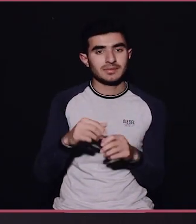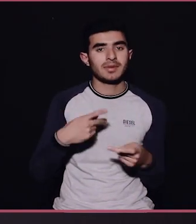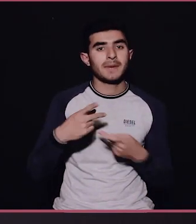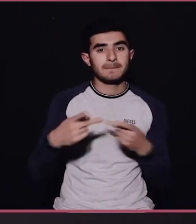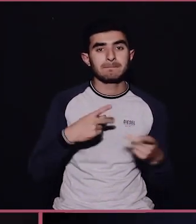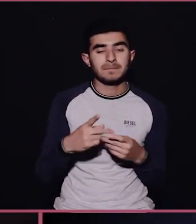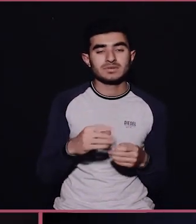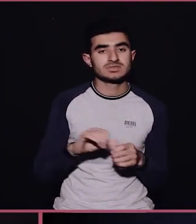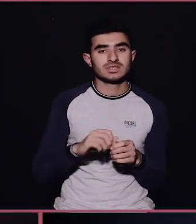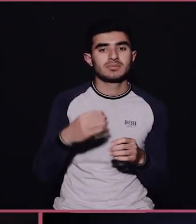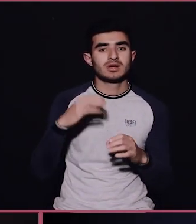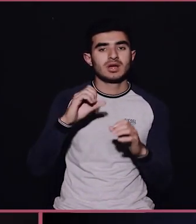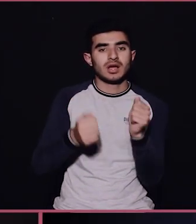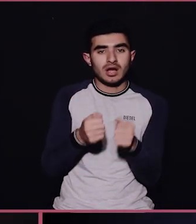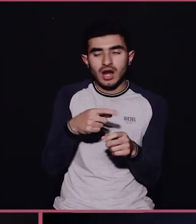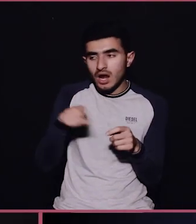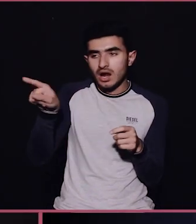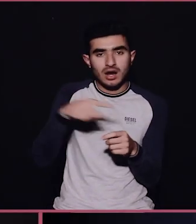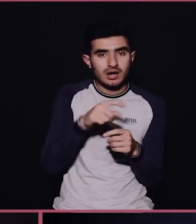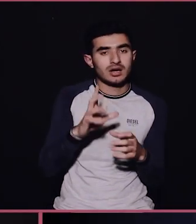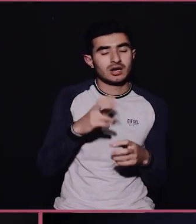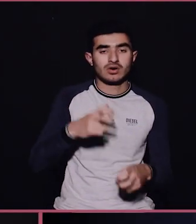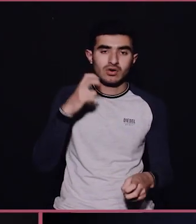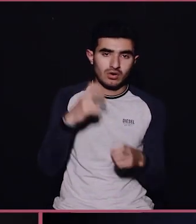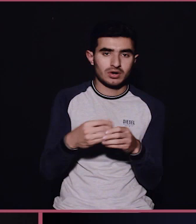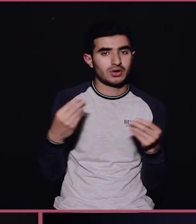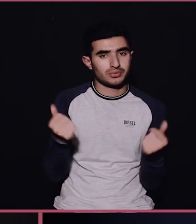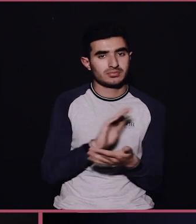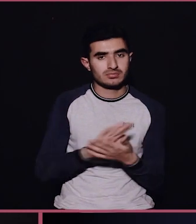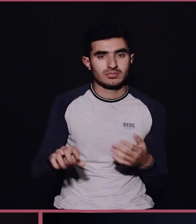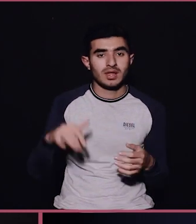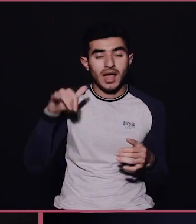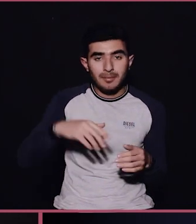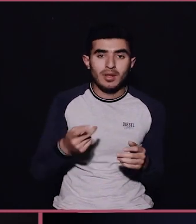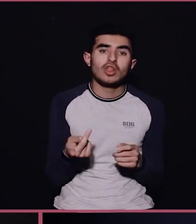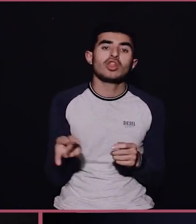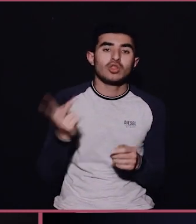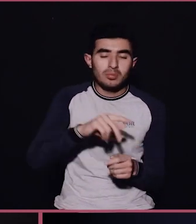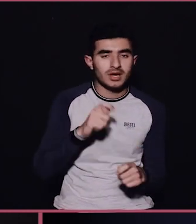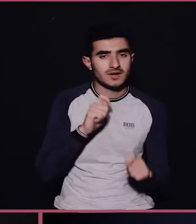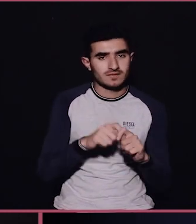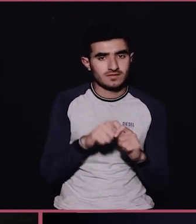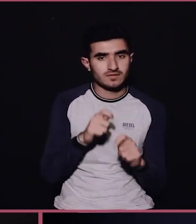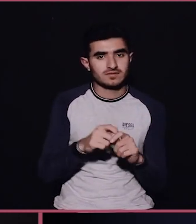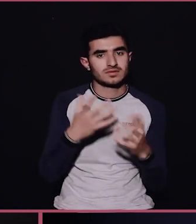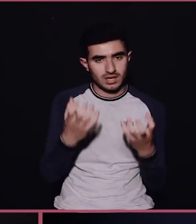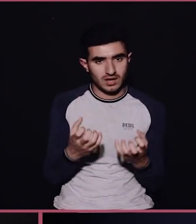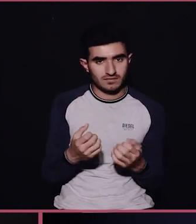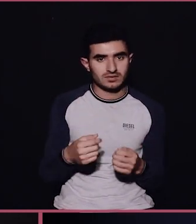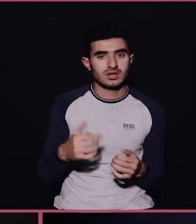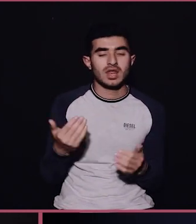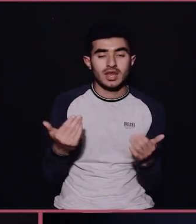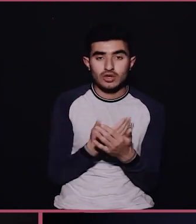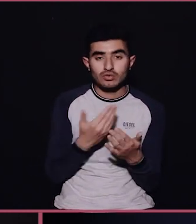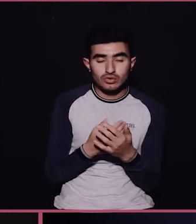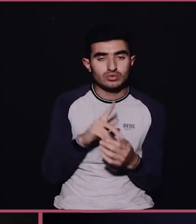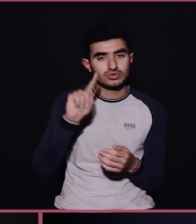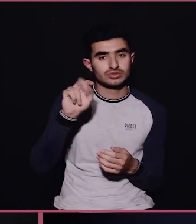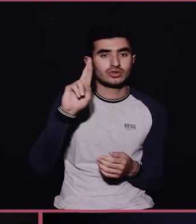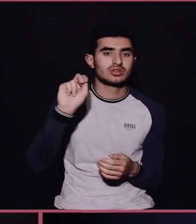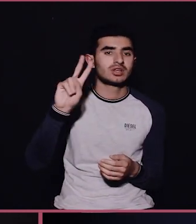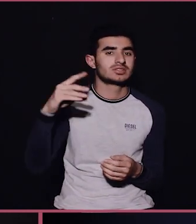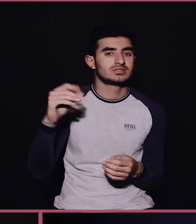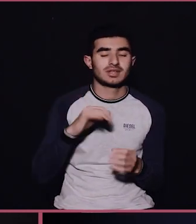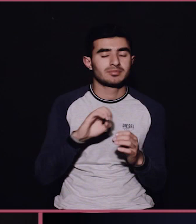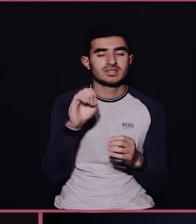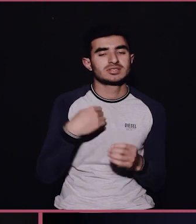ہیں، لیکن اس سپلائی چین کی لاجسٹک سلوشنس کی ڈسرپشن کی وجہ سے اب یہ جو سپلائی چینز ہیں یہ ری انوینٹ ہو رہی ہیں، یہ سپلائی چینس ری اسٹرکچر ہو رہی